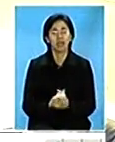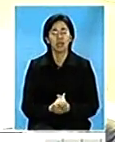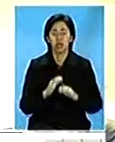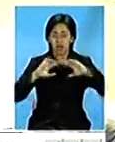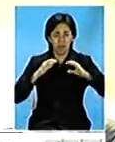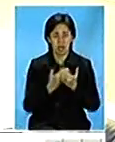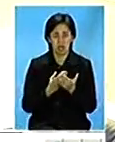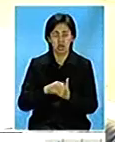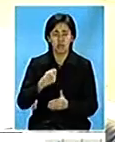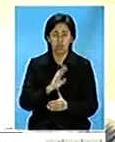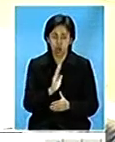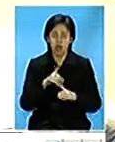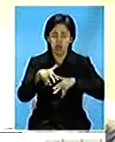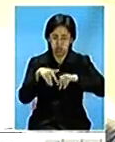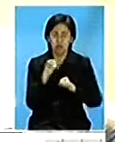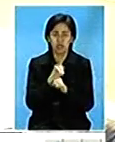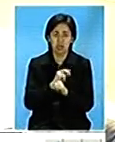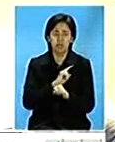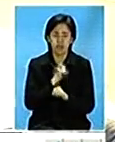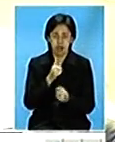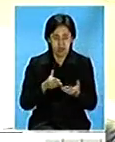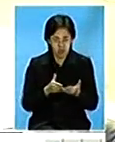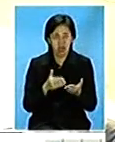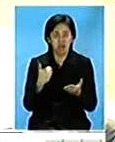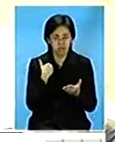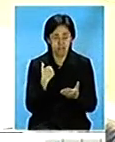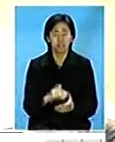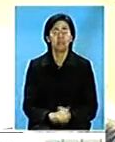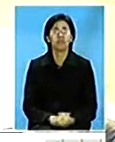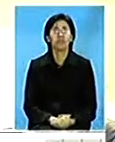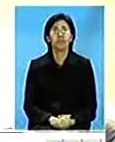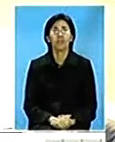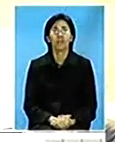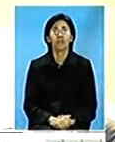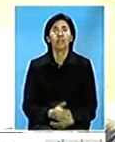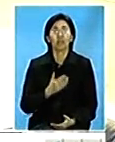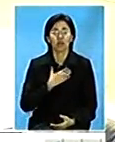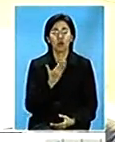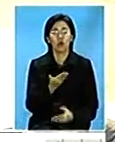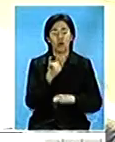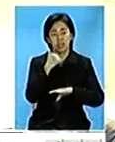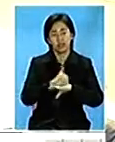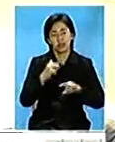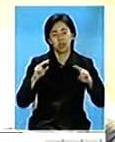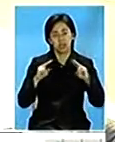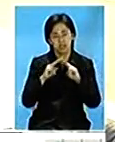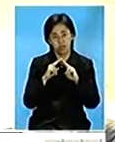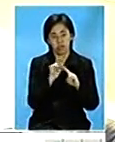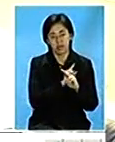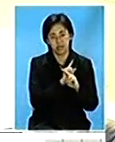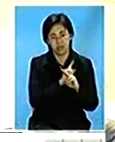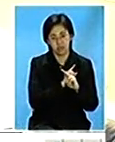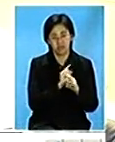นนะครับชาวบ้านเขาช่วยกันทำเองเพราะเขามีเรือเดินอยู่ท่านก็ขอให้ท่านปรีที่เกี่ยวข้องนะ